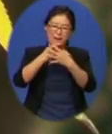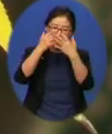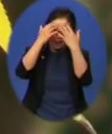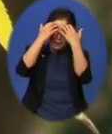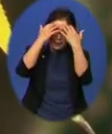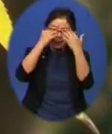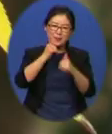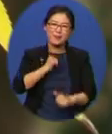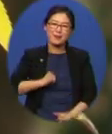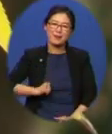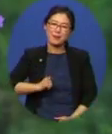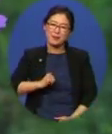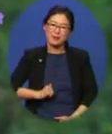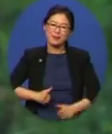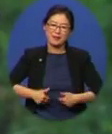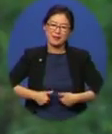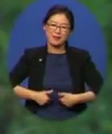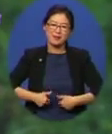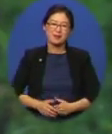것입니다.